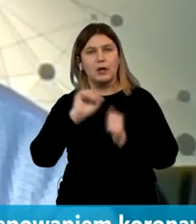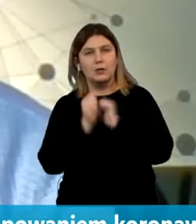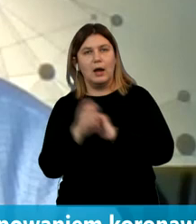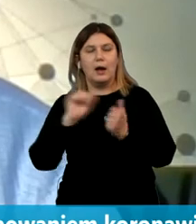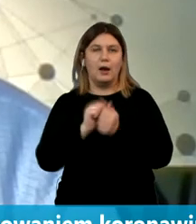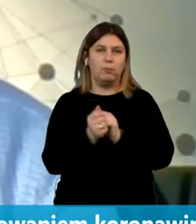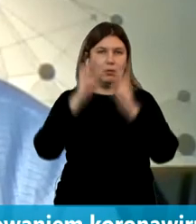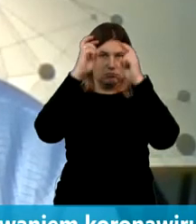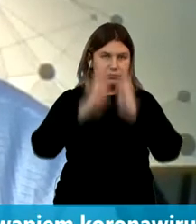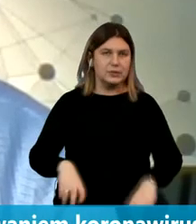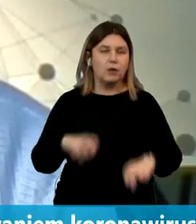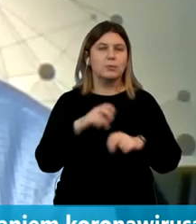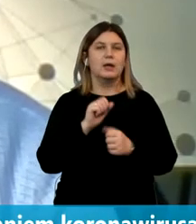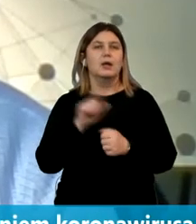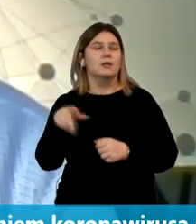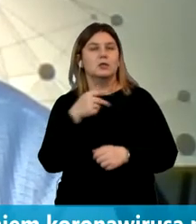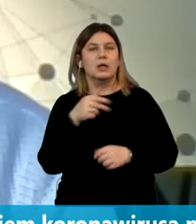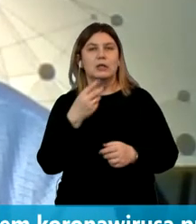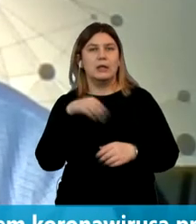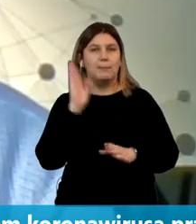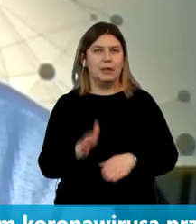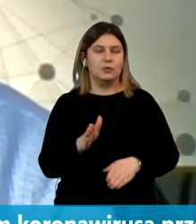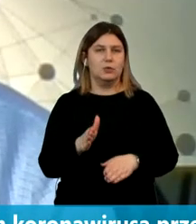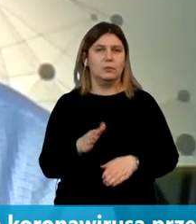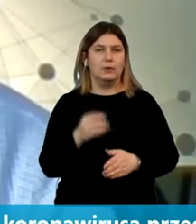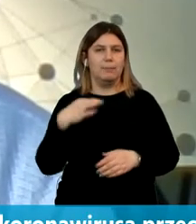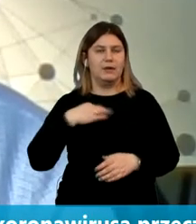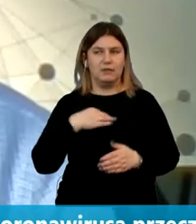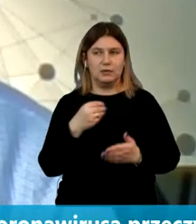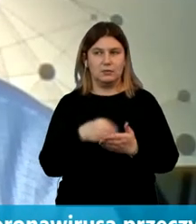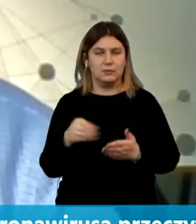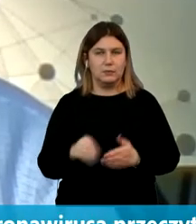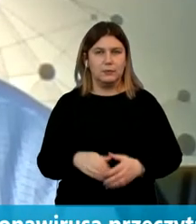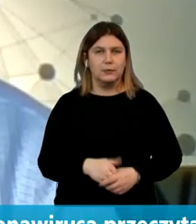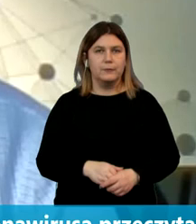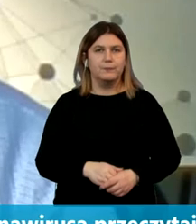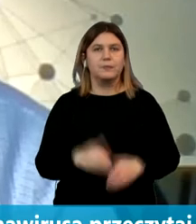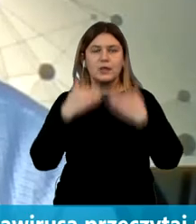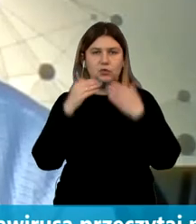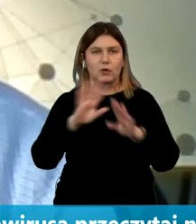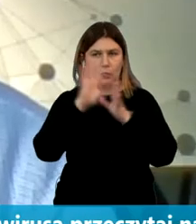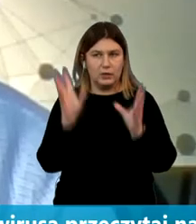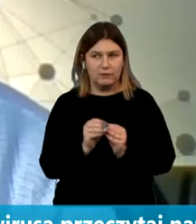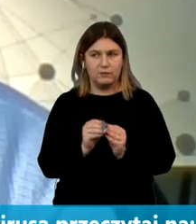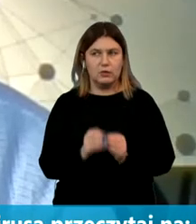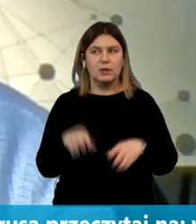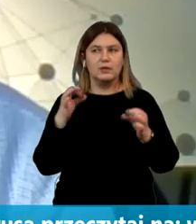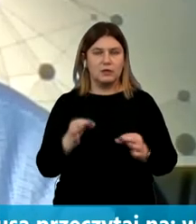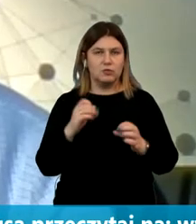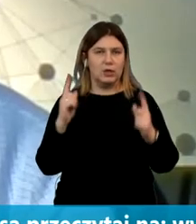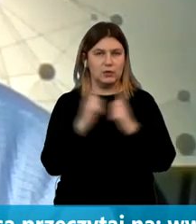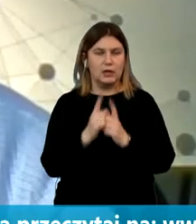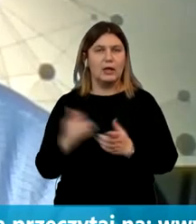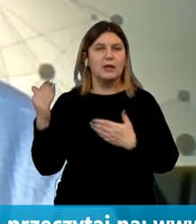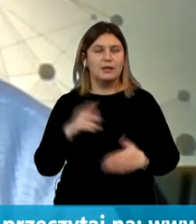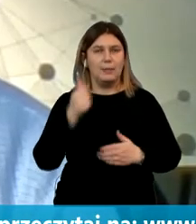nawet, więc te na pewno nie będą podlegały prywatyzacji. Dziękuję wszystkim za dzisiejsze spotkanie. Zapraszam